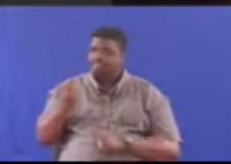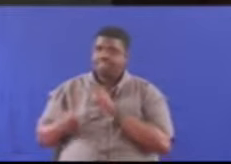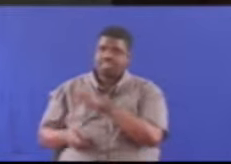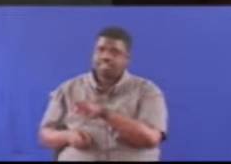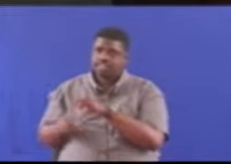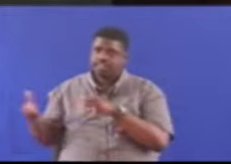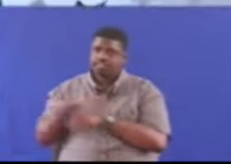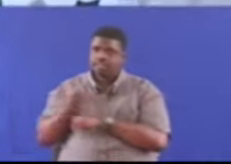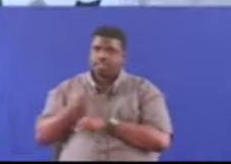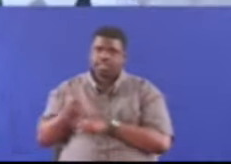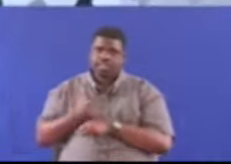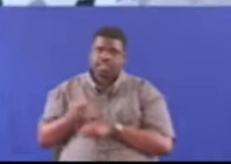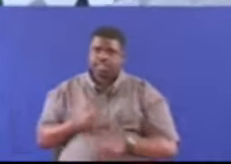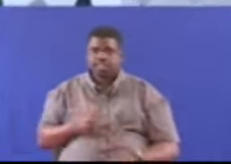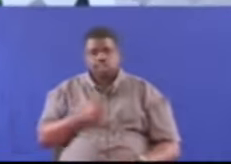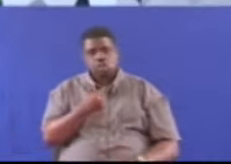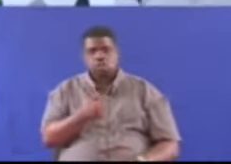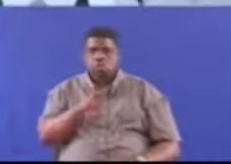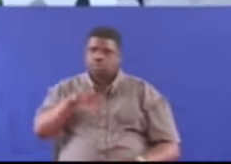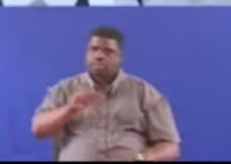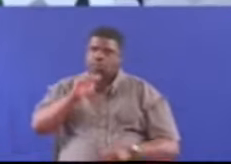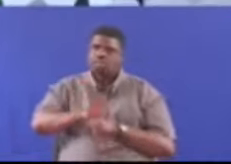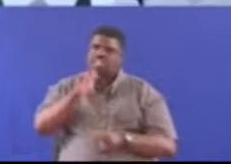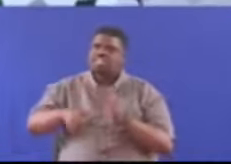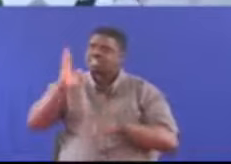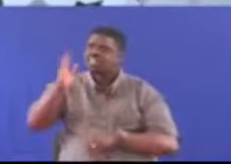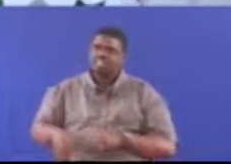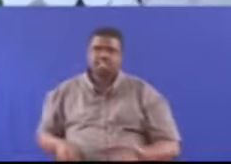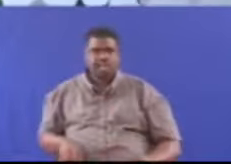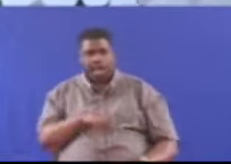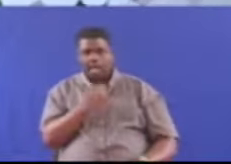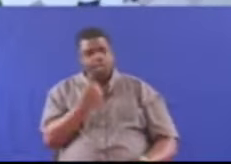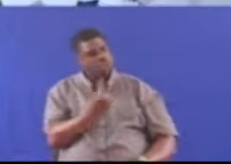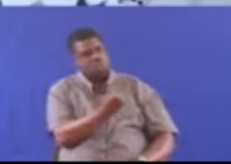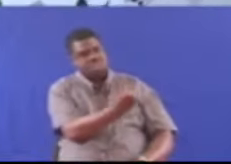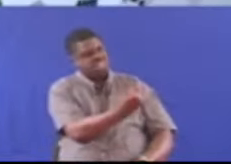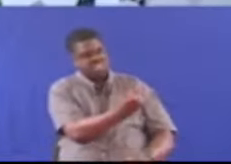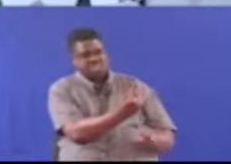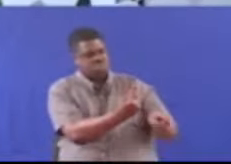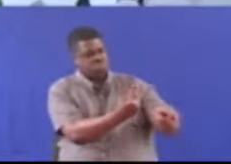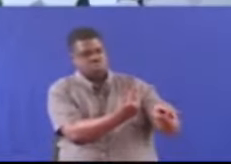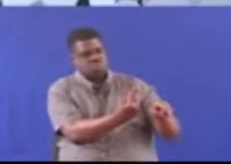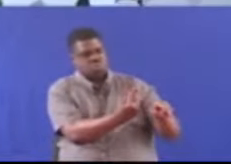kupata Tulia wengi zaidi. Haitoshi tu huyu Tulia mmoja jamani.